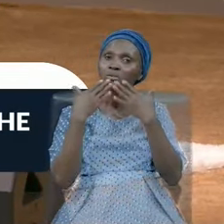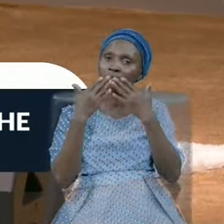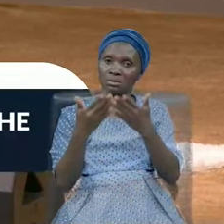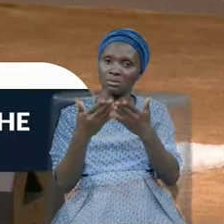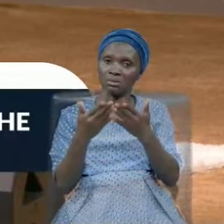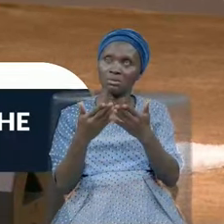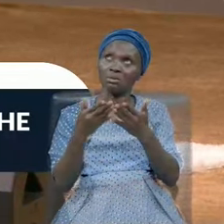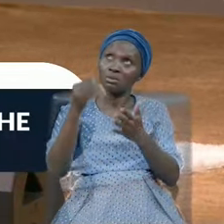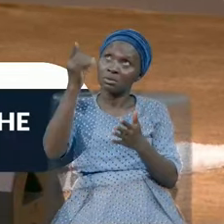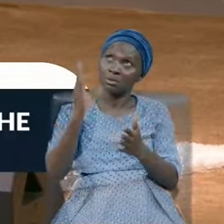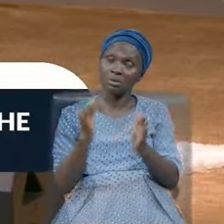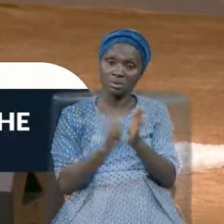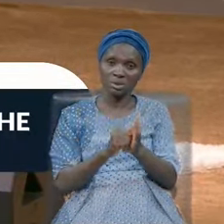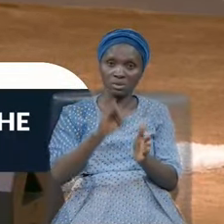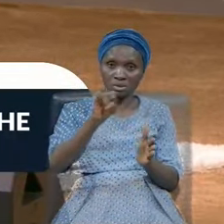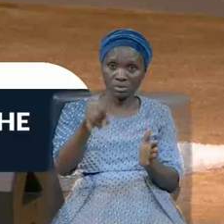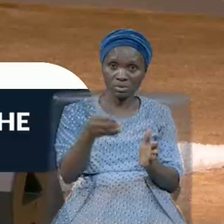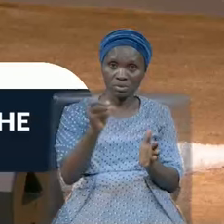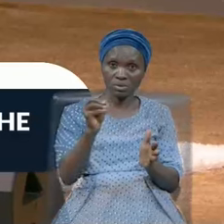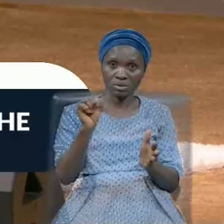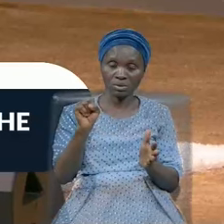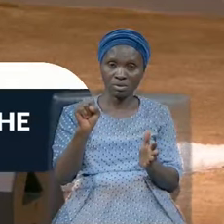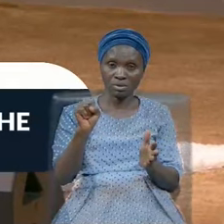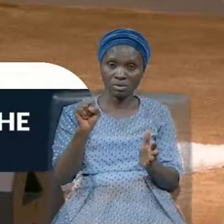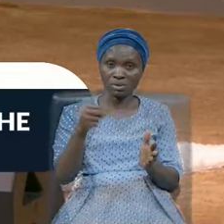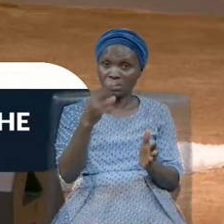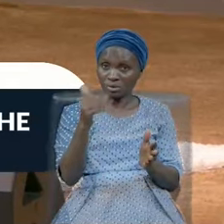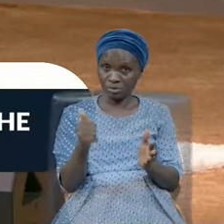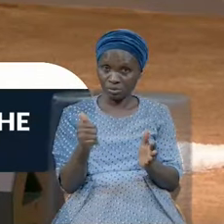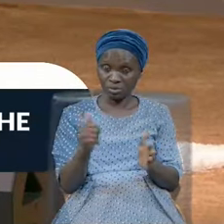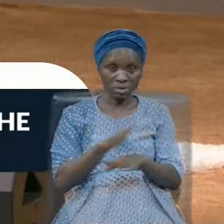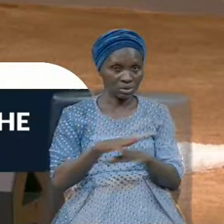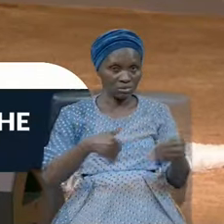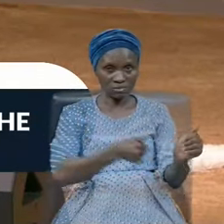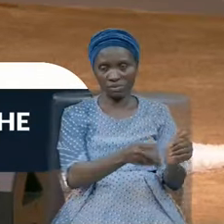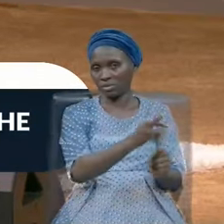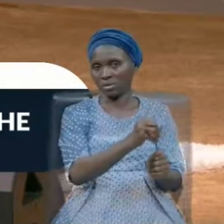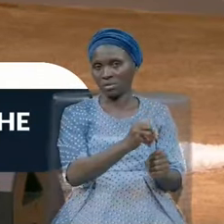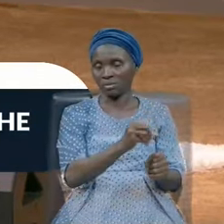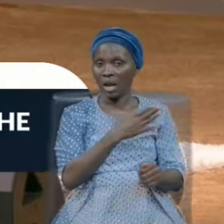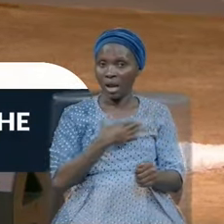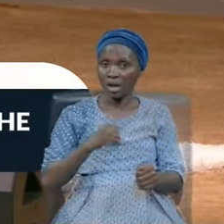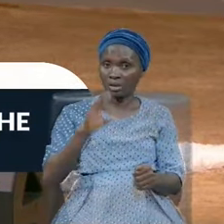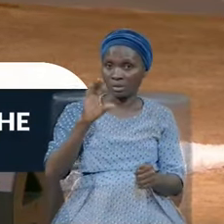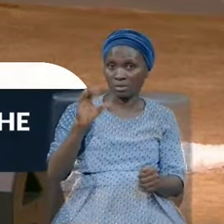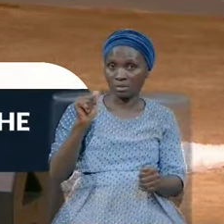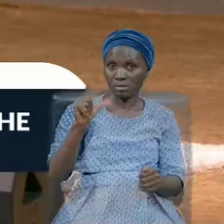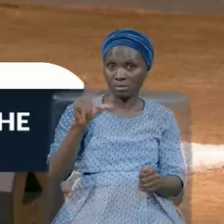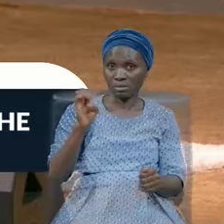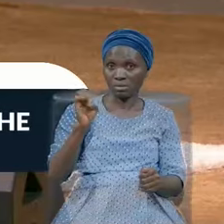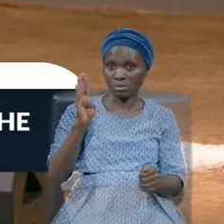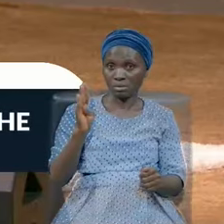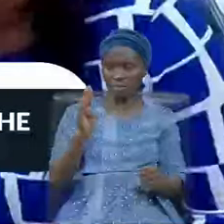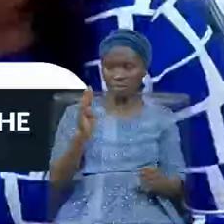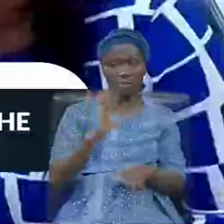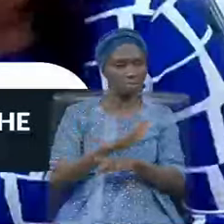pas suivis. Dieu merci, Caleb ne les a pas suivis. Caleb et Josué ont dit